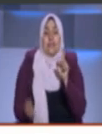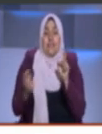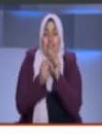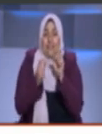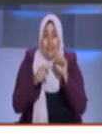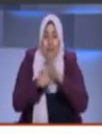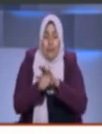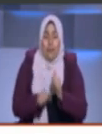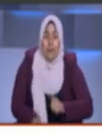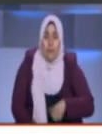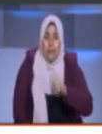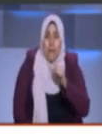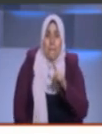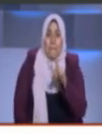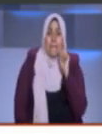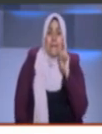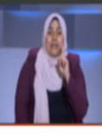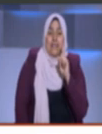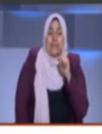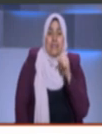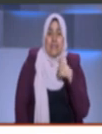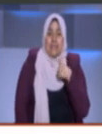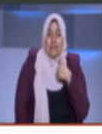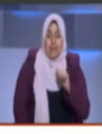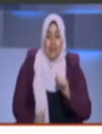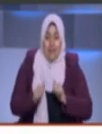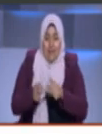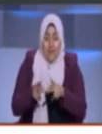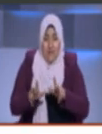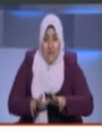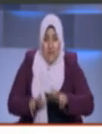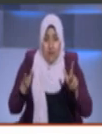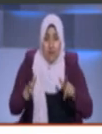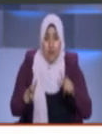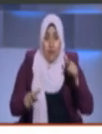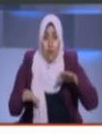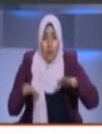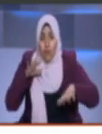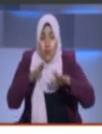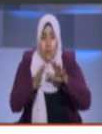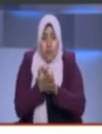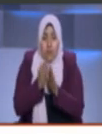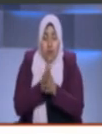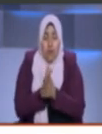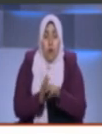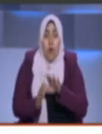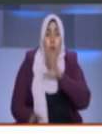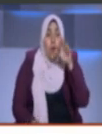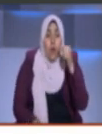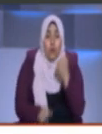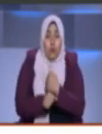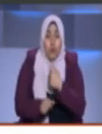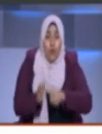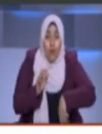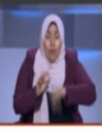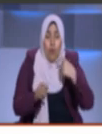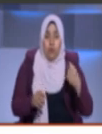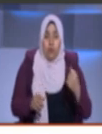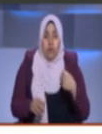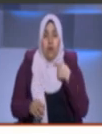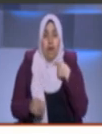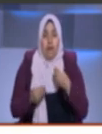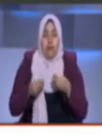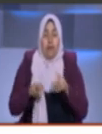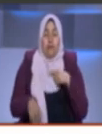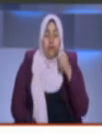كورونا بشكل مرحلي ما زال هشاً. اهلا بيك تينا. في البدايه الحقيقه النهارده ثاني يوم من الملاحظ